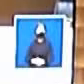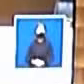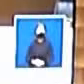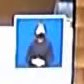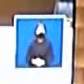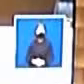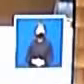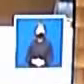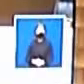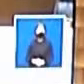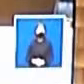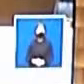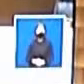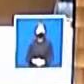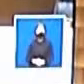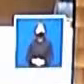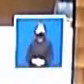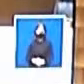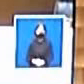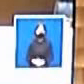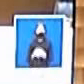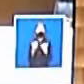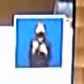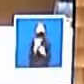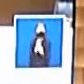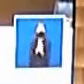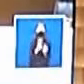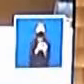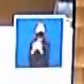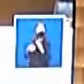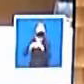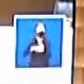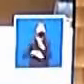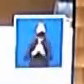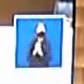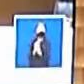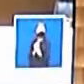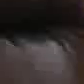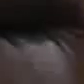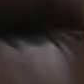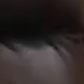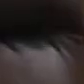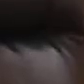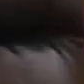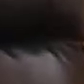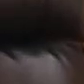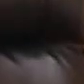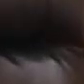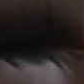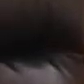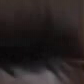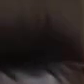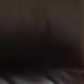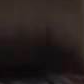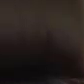ให้เกิดความชัดเจนมาแล้วว่าภาพของการจัดตั้งรัฐบาลเนี่ยเป็นไปตามครรลองระบอบประชาธิปไตยนะพี่นุคือก่อนหน้านี้เนี่ย